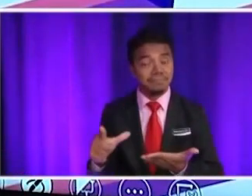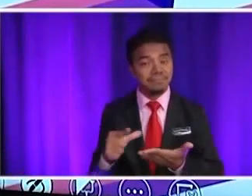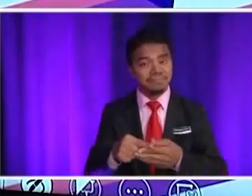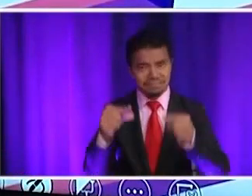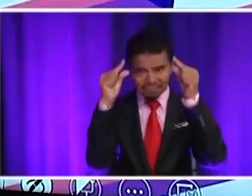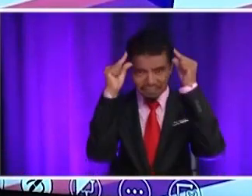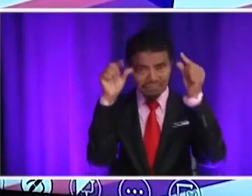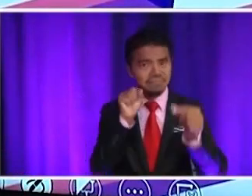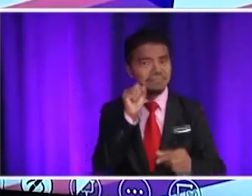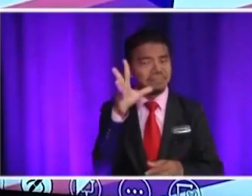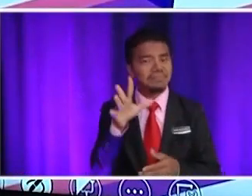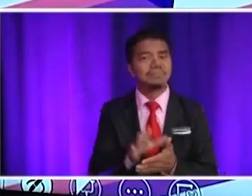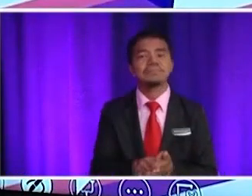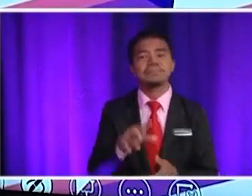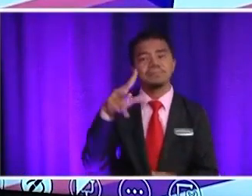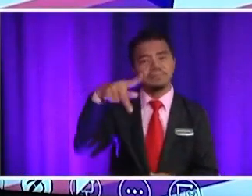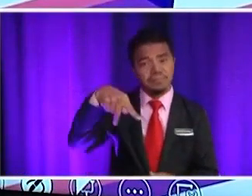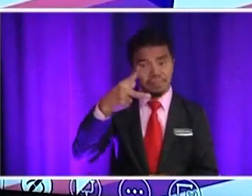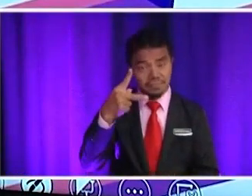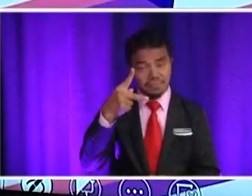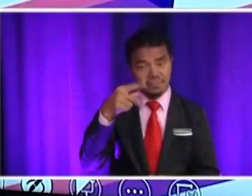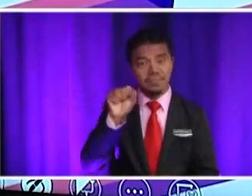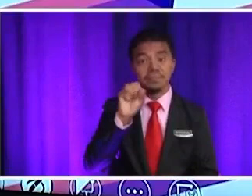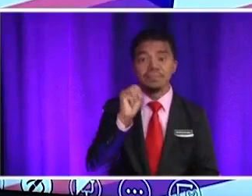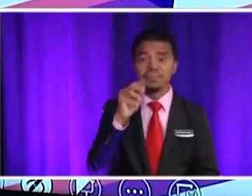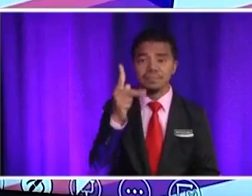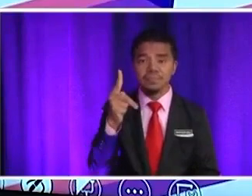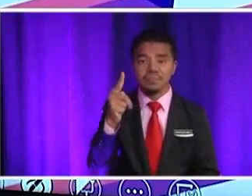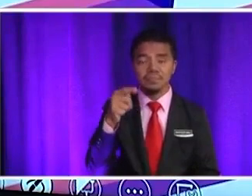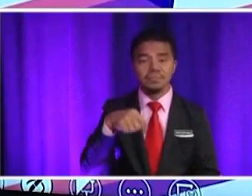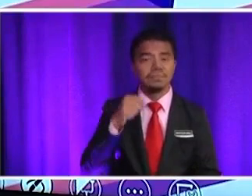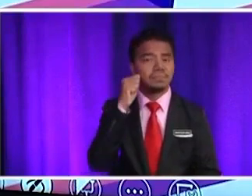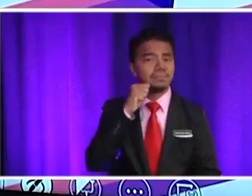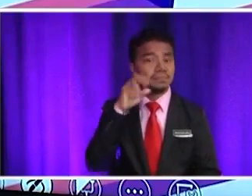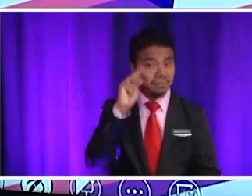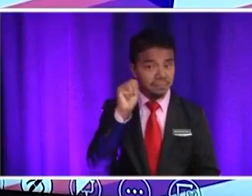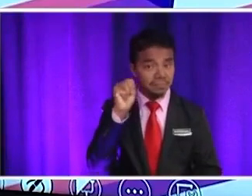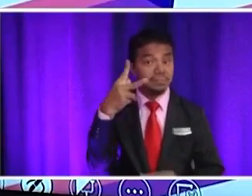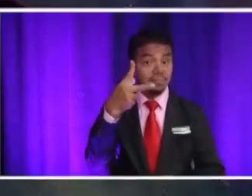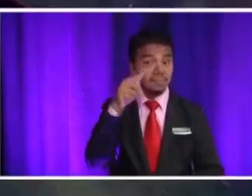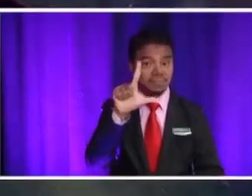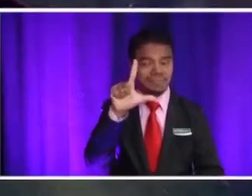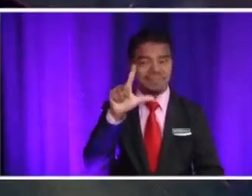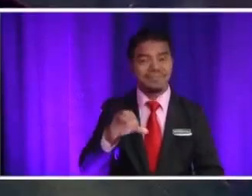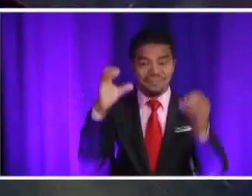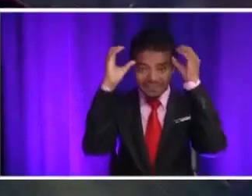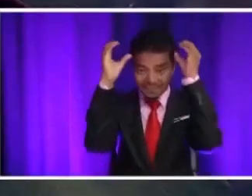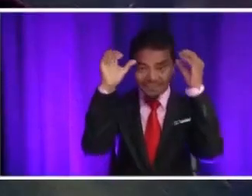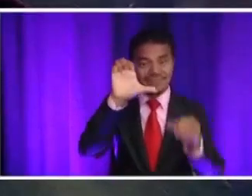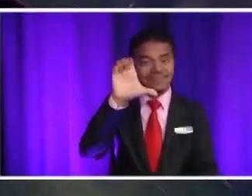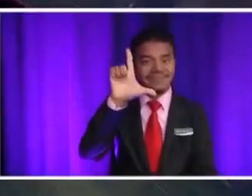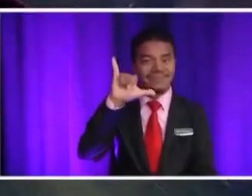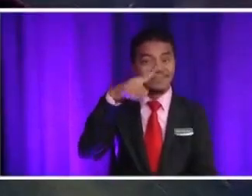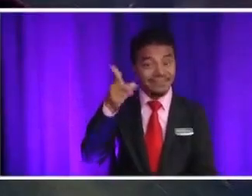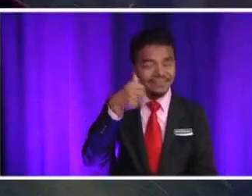Hari ini merupakan penolong kanan kurikulum dari SMK Perempuan Methodist Kuala Lumpur iaitu Cikgu Eliza Ilyas. Assalamualaikum Cikgu